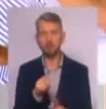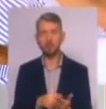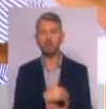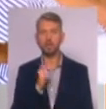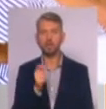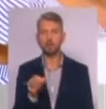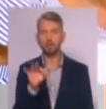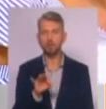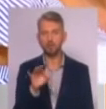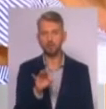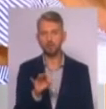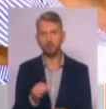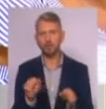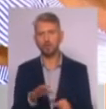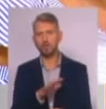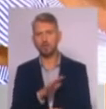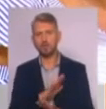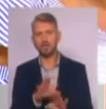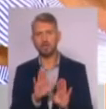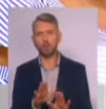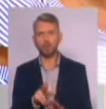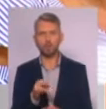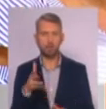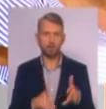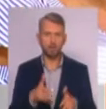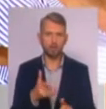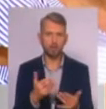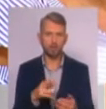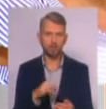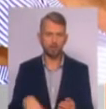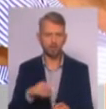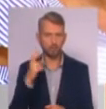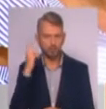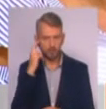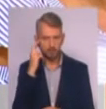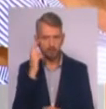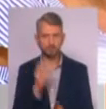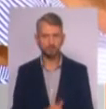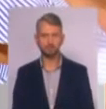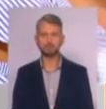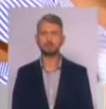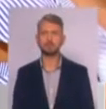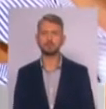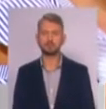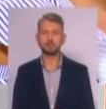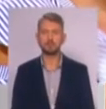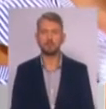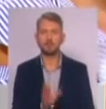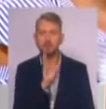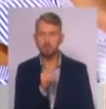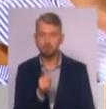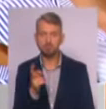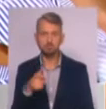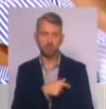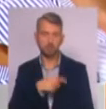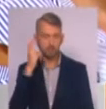задати по поводу, ну, може бути, не тільки по Оболоні, скільки по всьому Києву. Так. Пані Людмила, депутат Киевради,